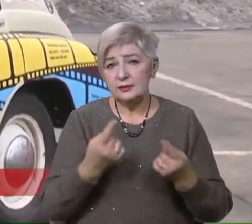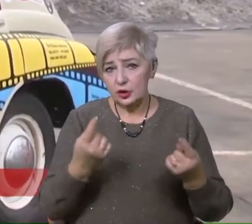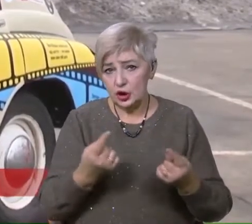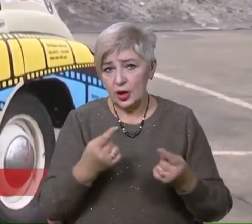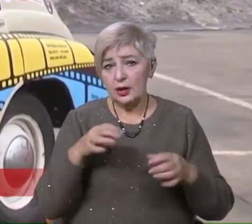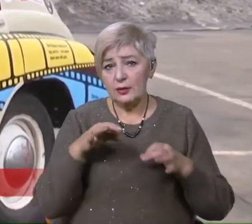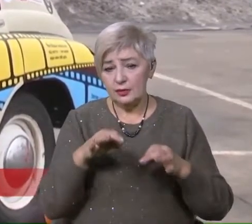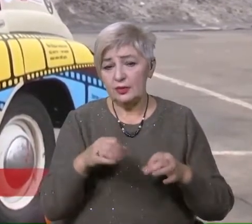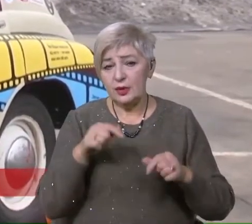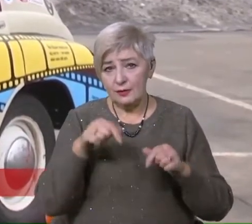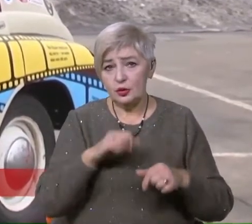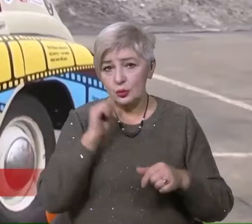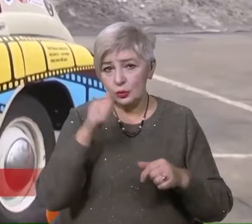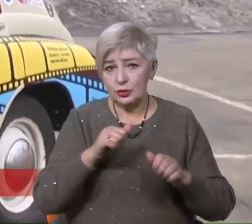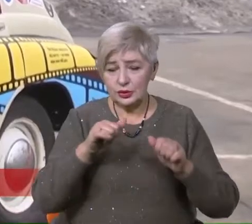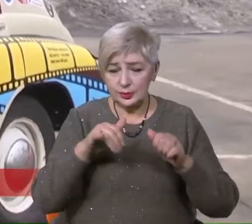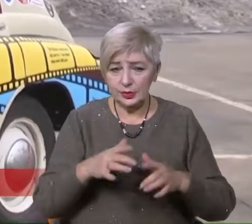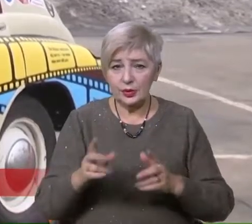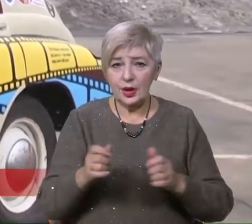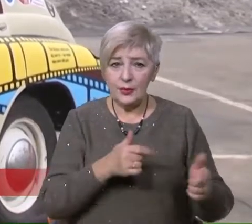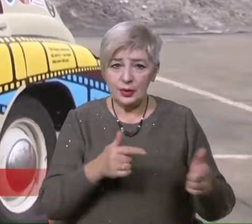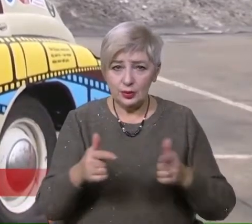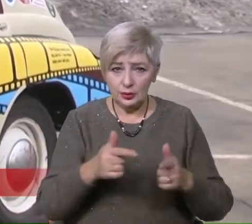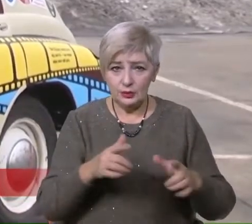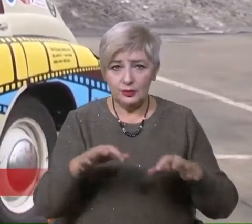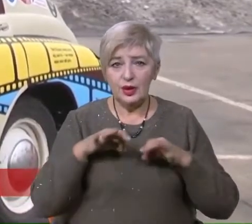році вирішили приїхати вже на підготованій